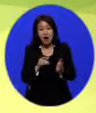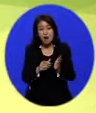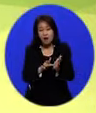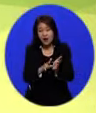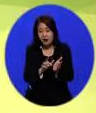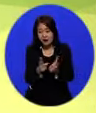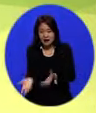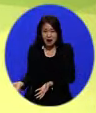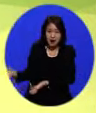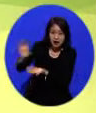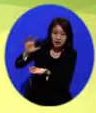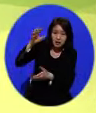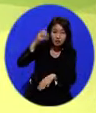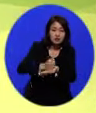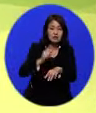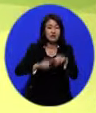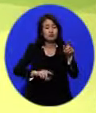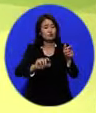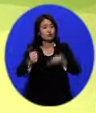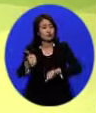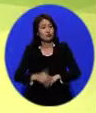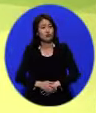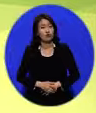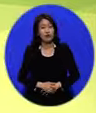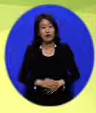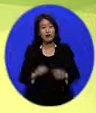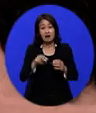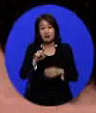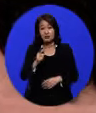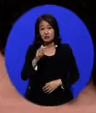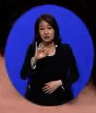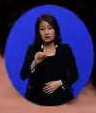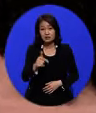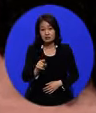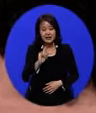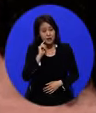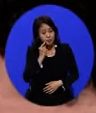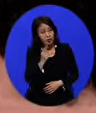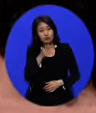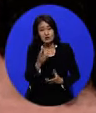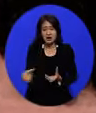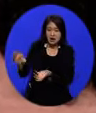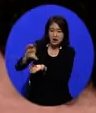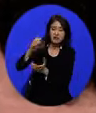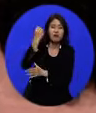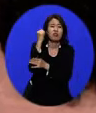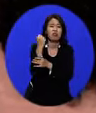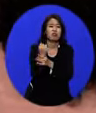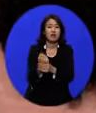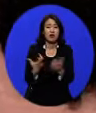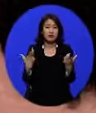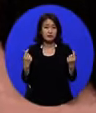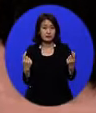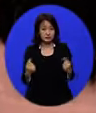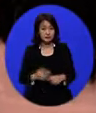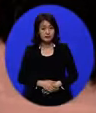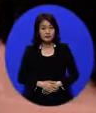넣어보세요. 오히려 죽죠? 선인장 그냥 이쁘다고 물 많이 주면 어떻게 되죠? 썩어요.